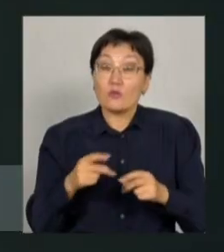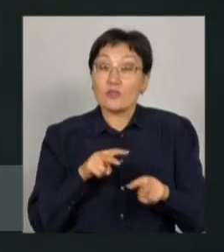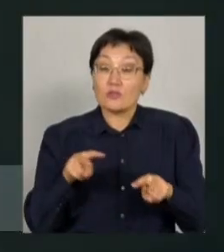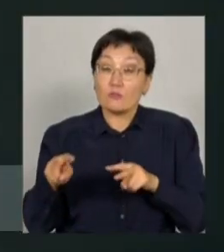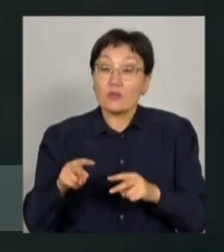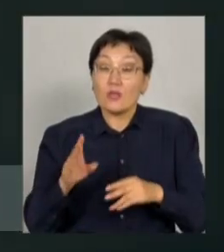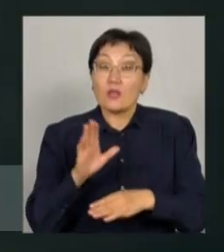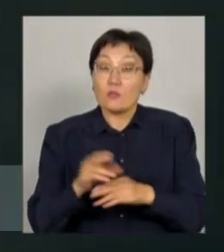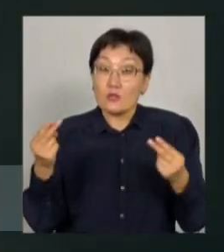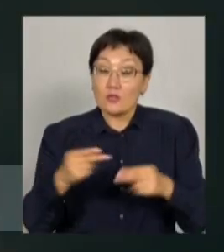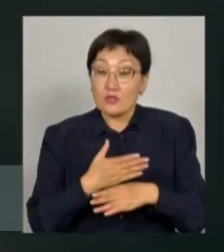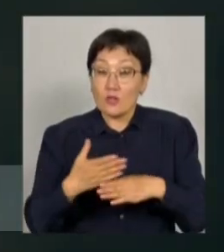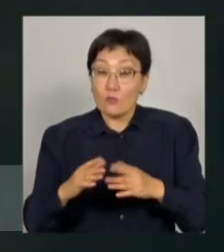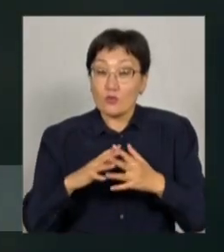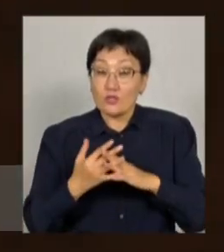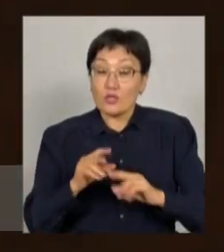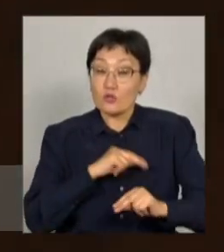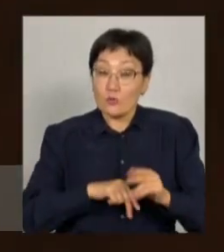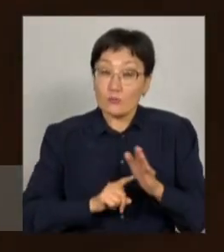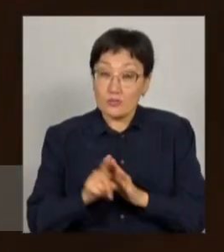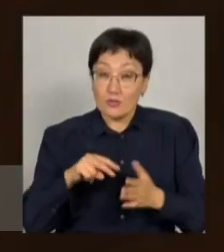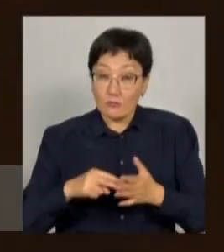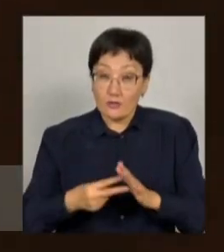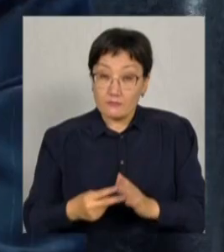қаулыға қол қойғаннан кейін ауылдарда жұмыс басталмақ.